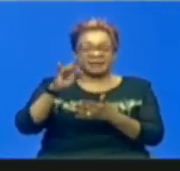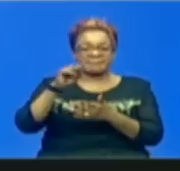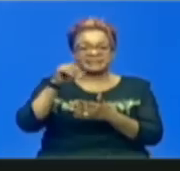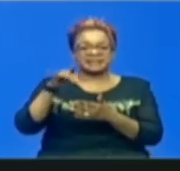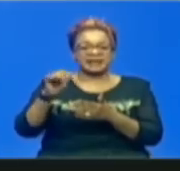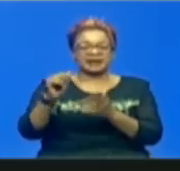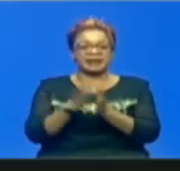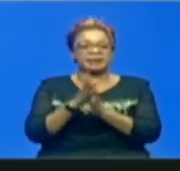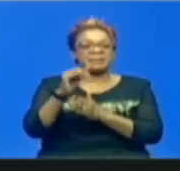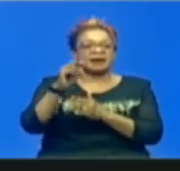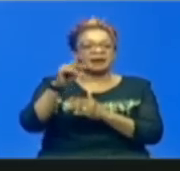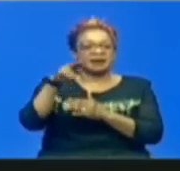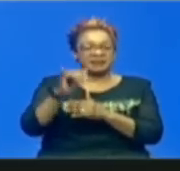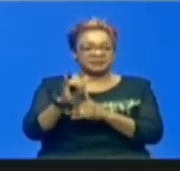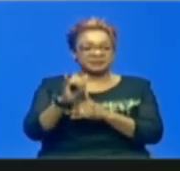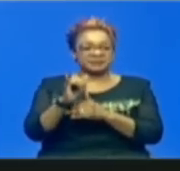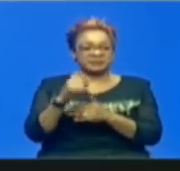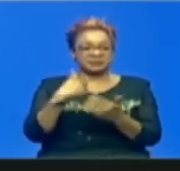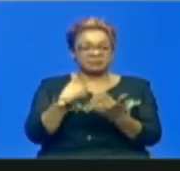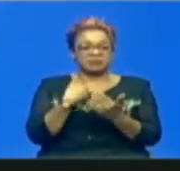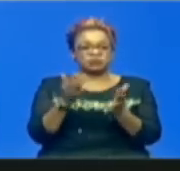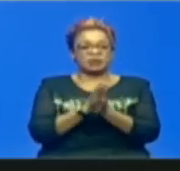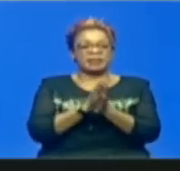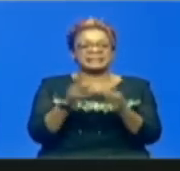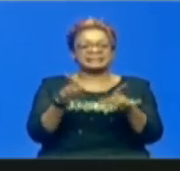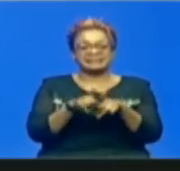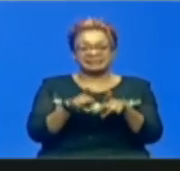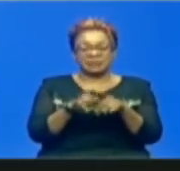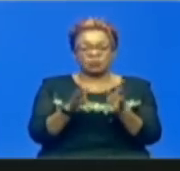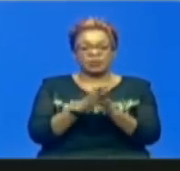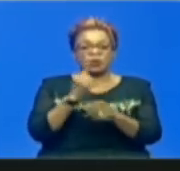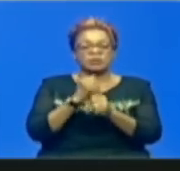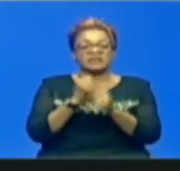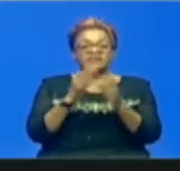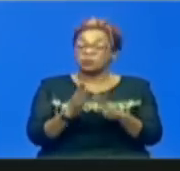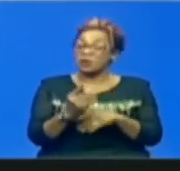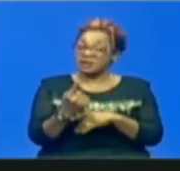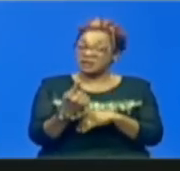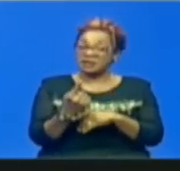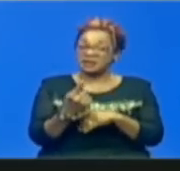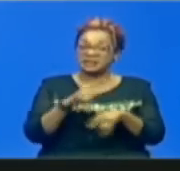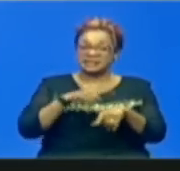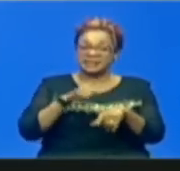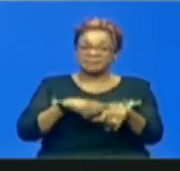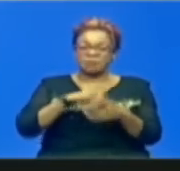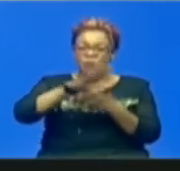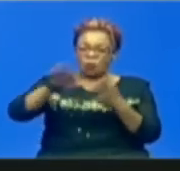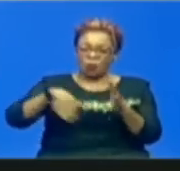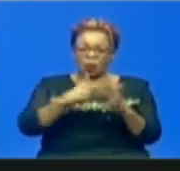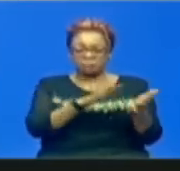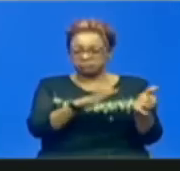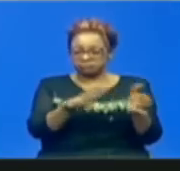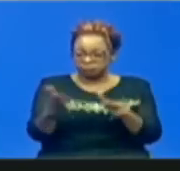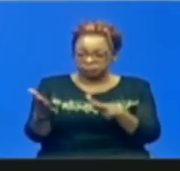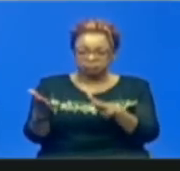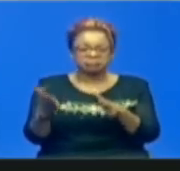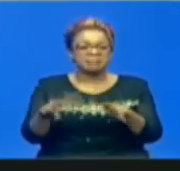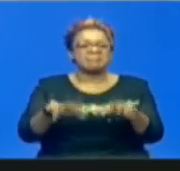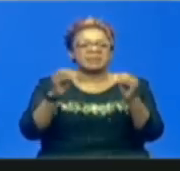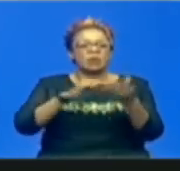Mariakani. Tulikuwa na masista zangu mmoja ndani na mfanyikazi mmoja pale ndani. Sasa walipotulalisha sote ndani, wakaja wakachukua zile pesa zote